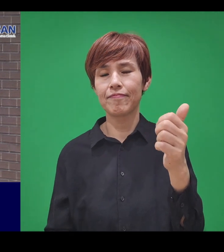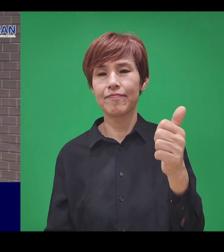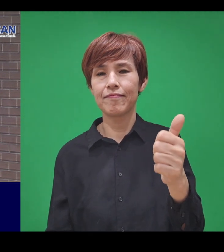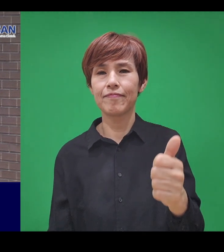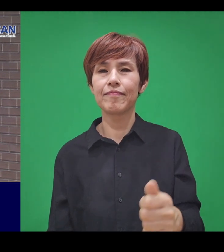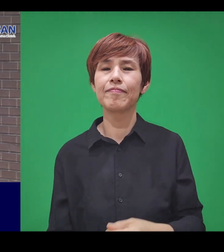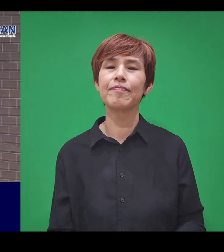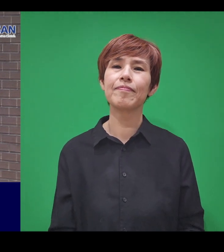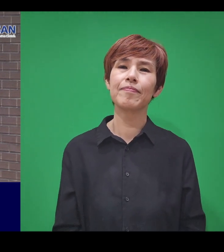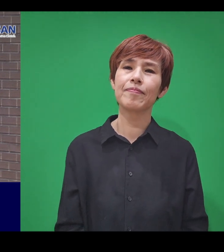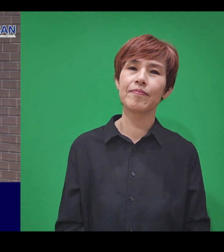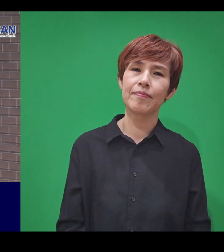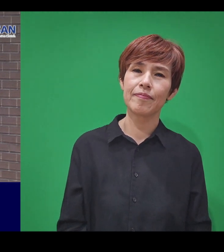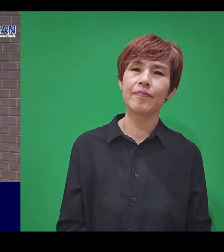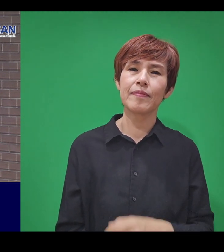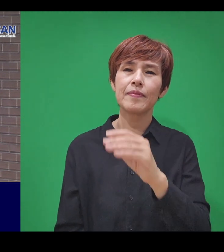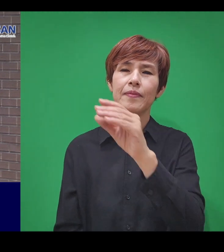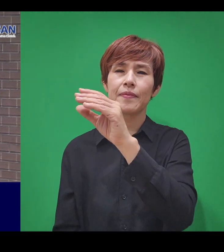십자가를 참으신